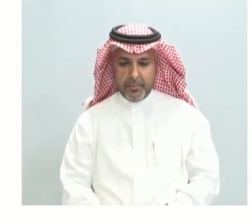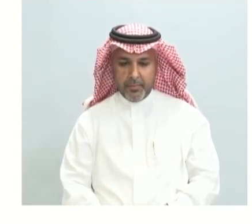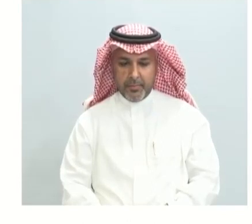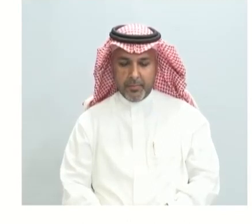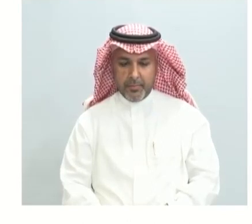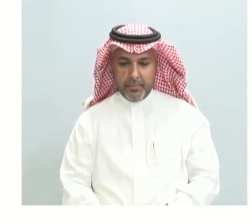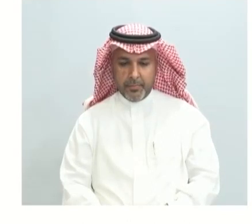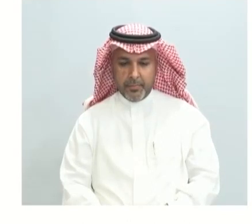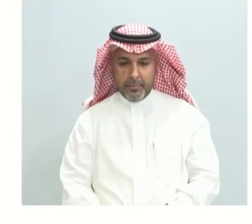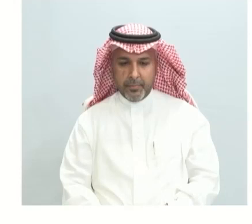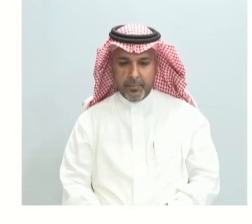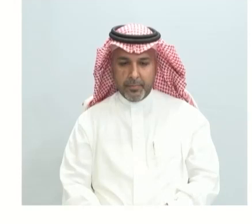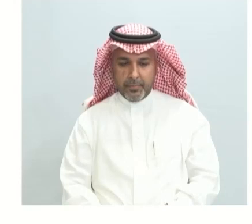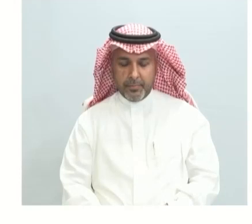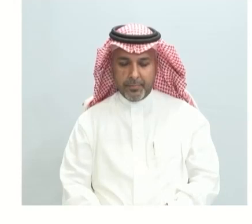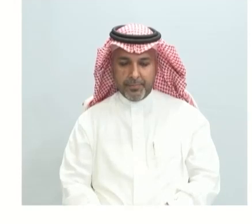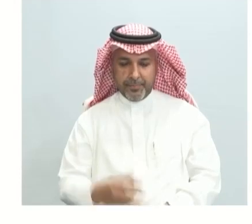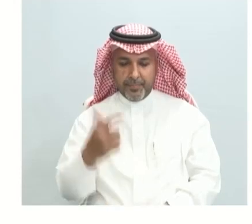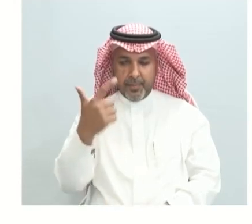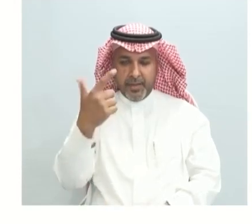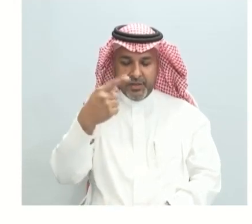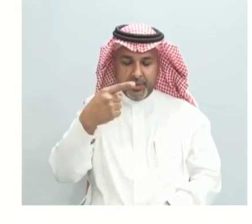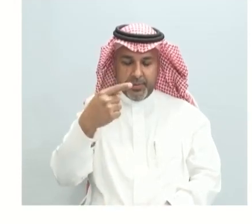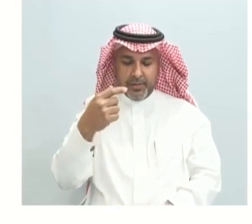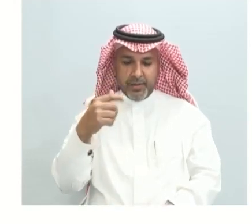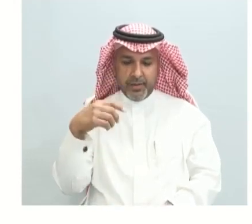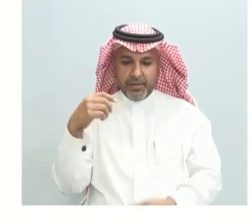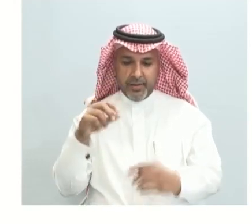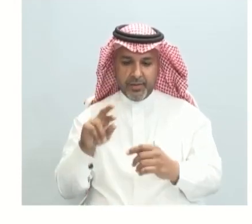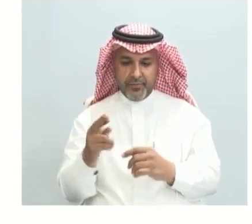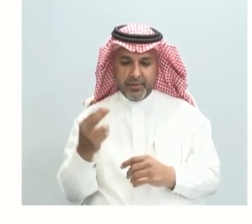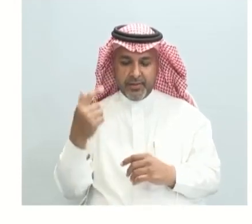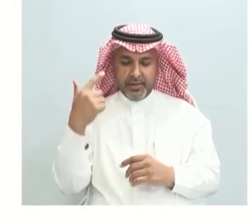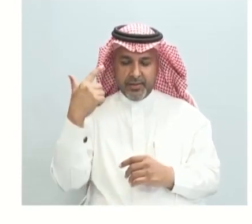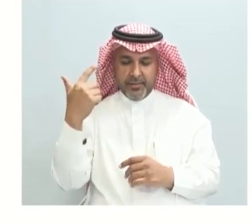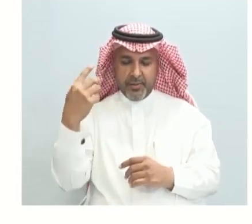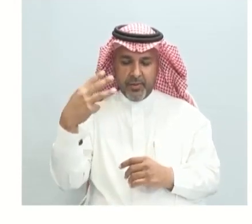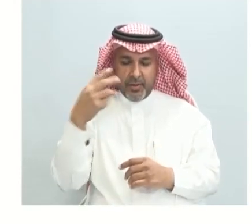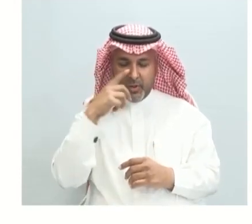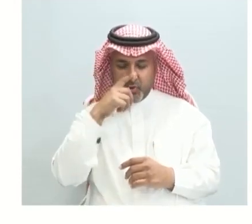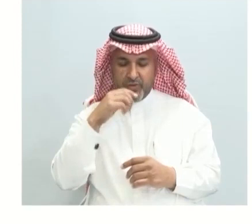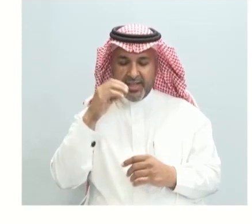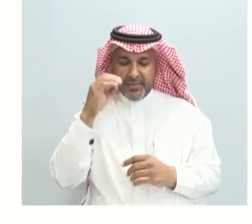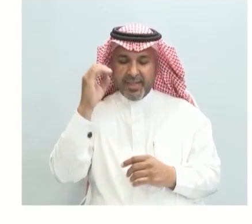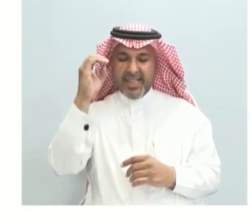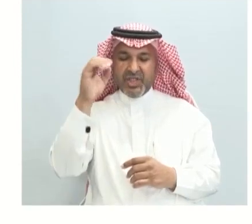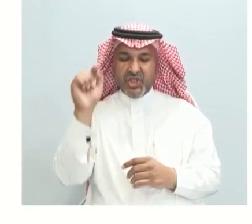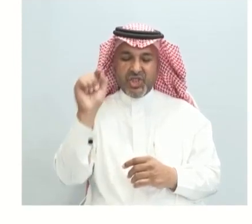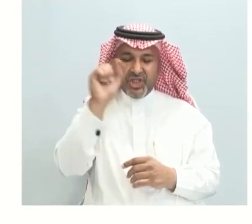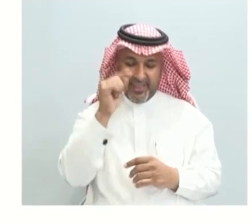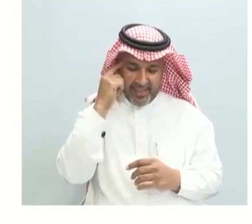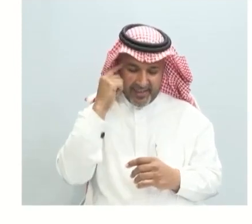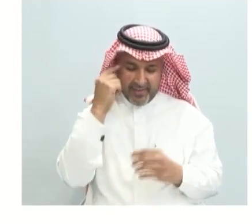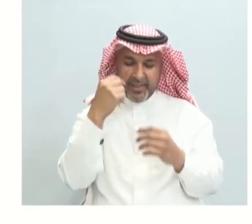16.7 او 17.37 معذره 17.37 وبالتالي حتى